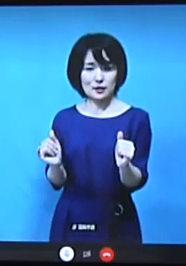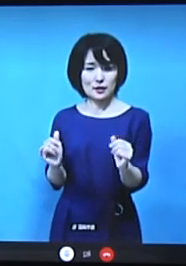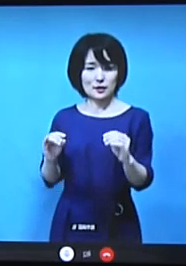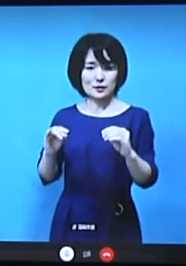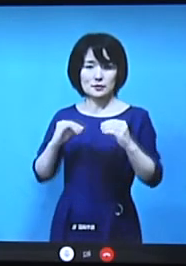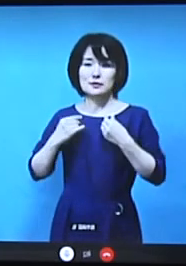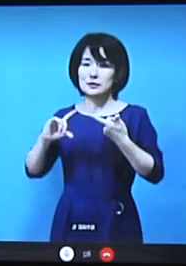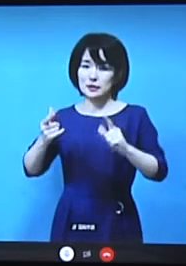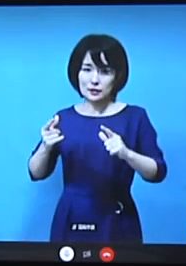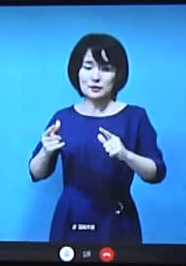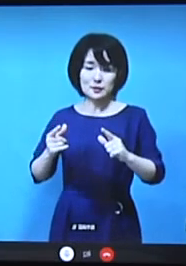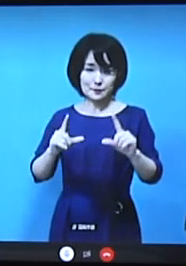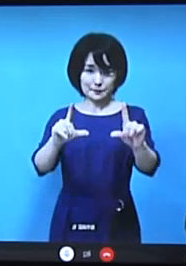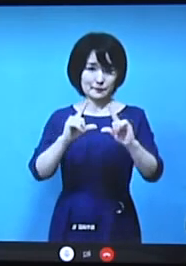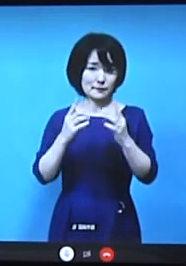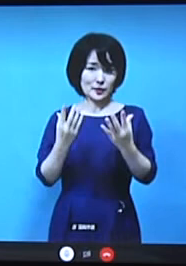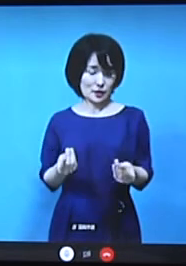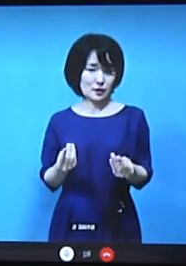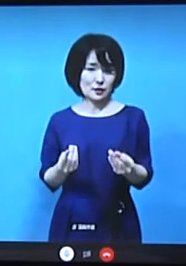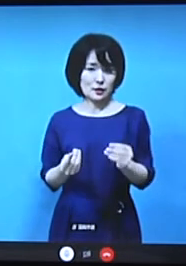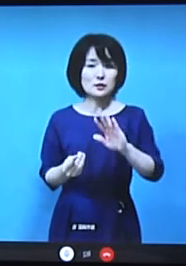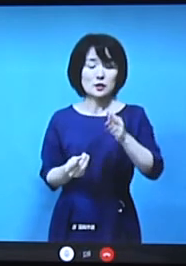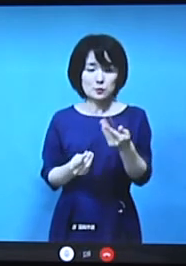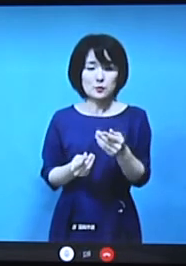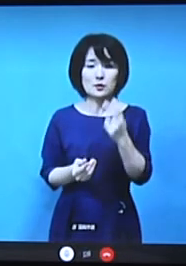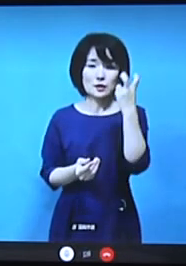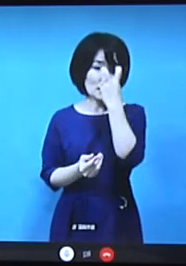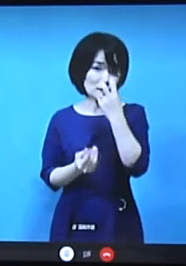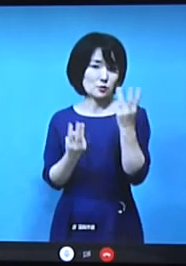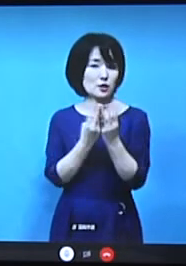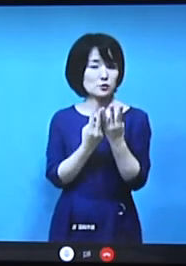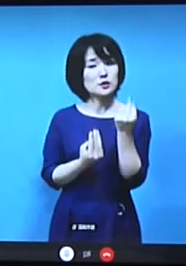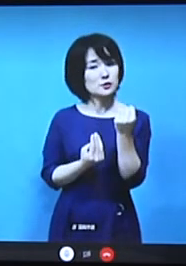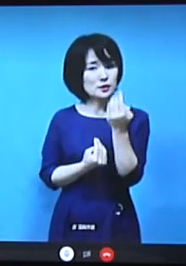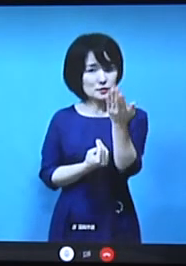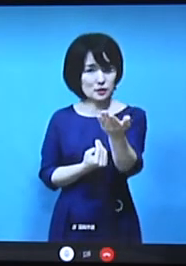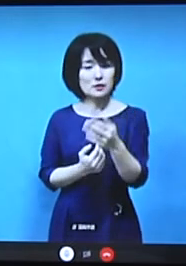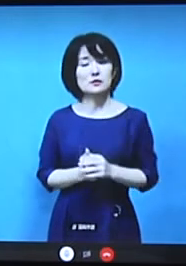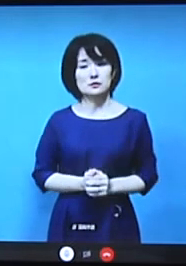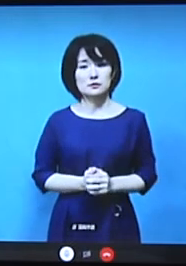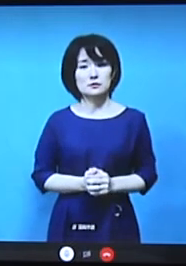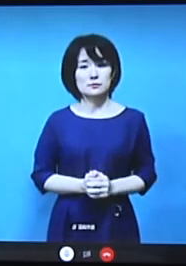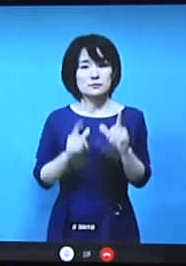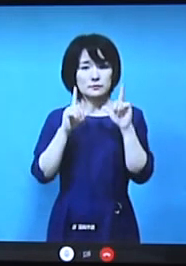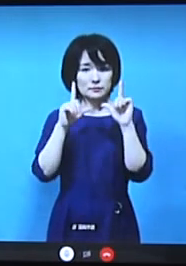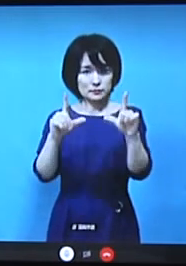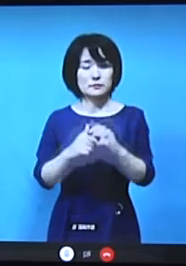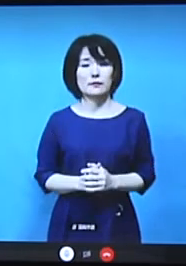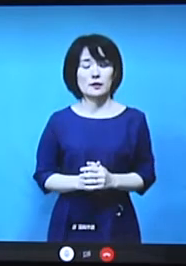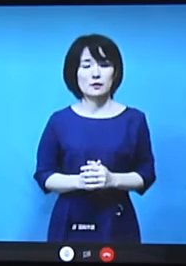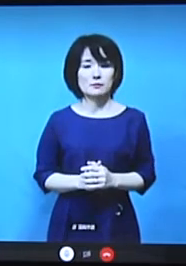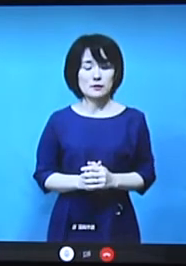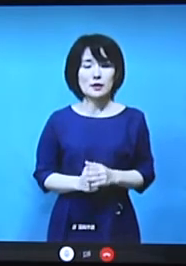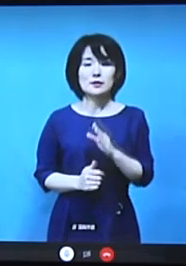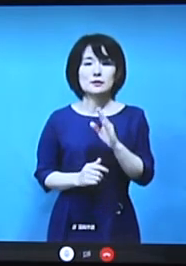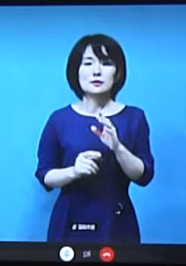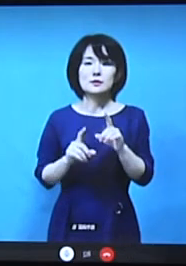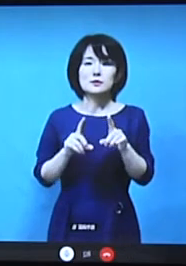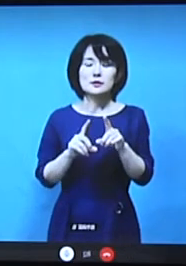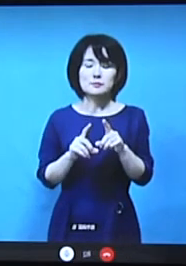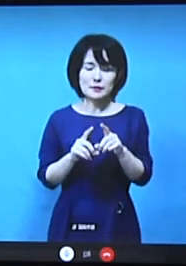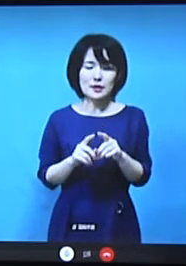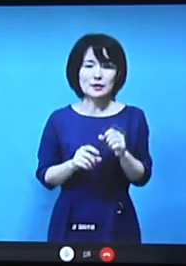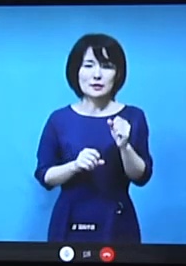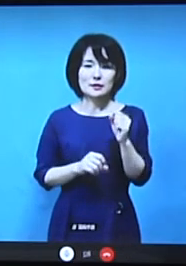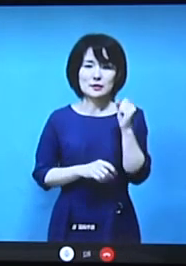ますけども、基本的にですね、陰性の方のことについては一般的には申し上げないということで対応してき